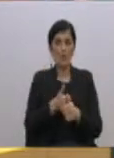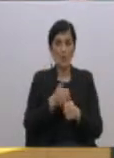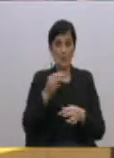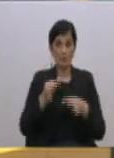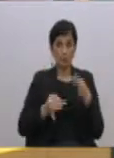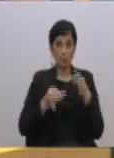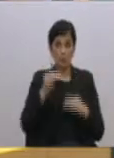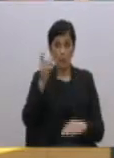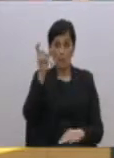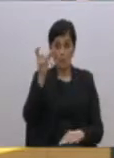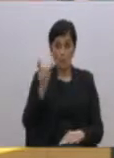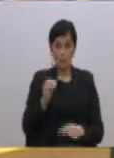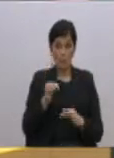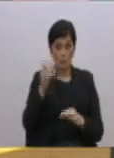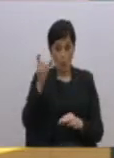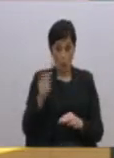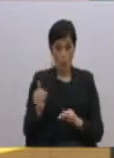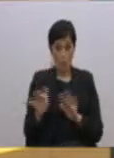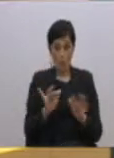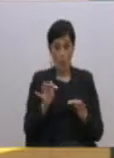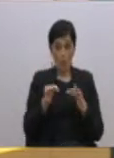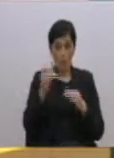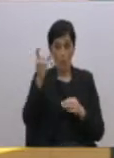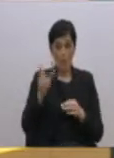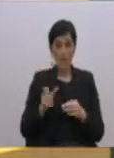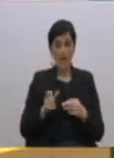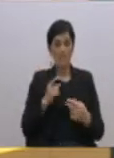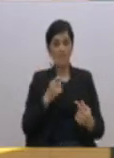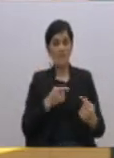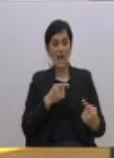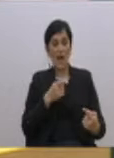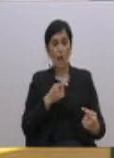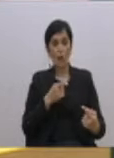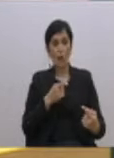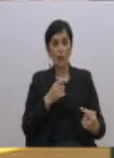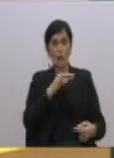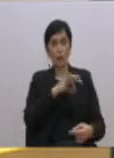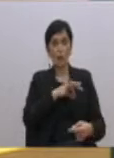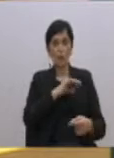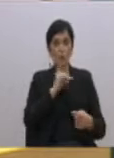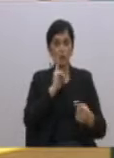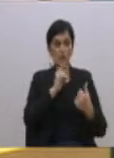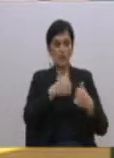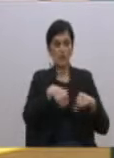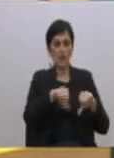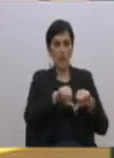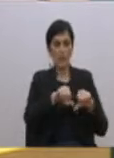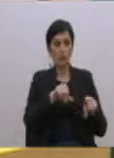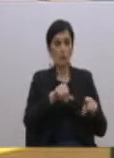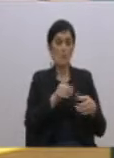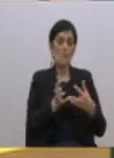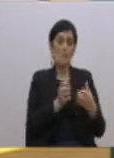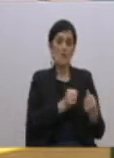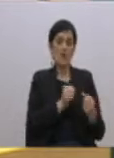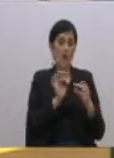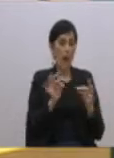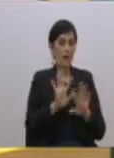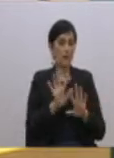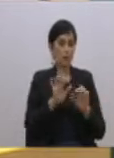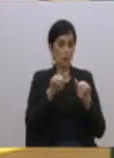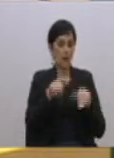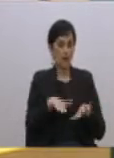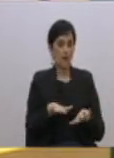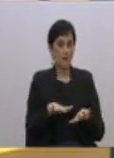martle, mo sa martle, mo comedi, mo sa martle, tau pili spirit deba. Justiție, sapcio, roman, miigo. Arastori, gata, tu ești